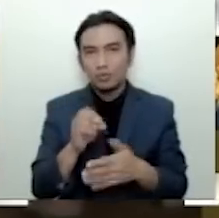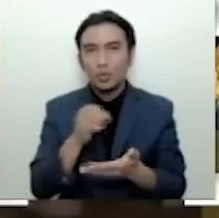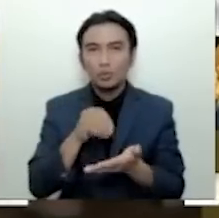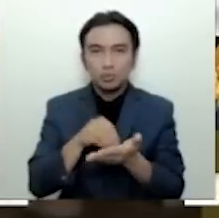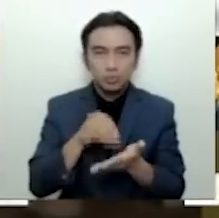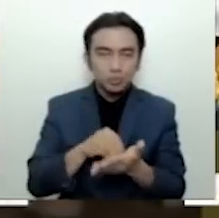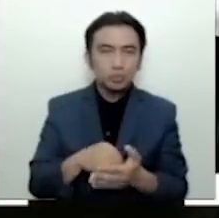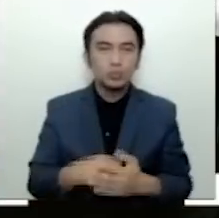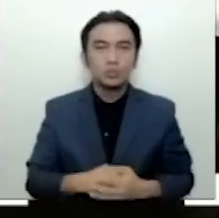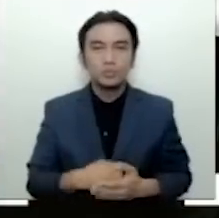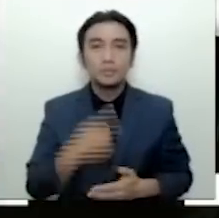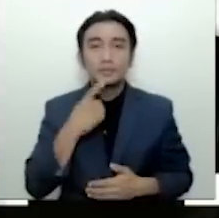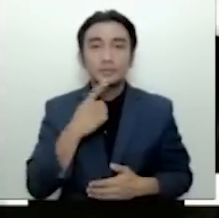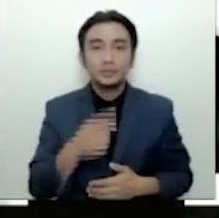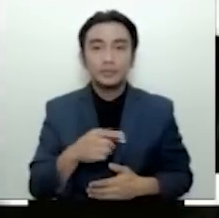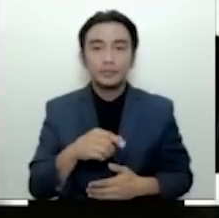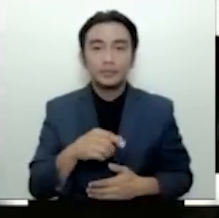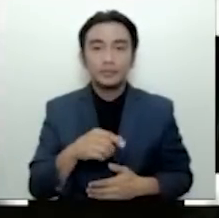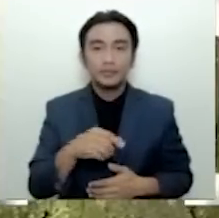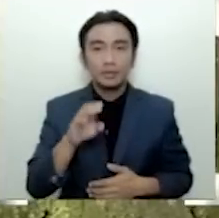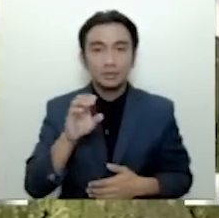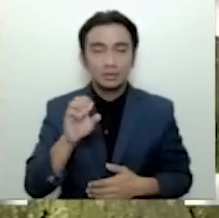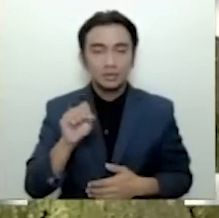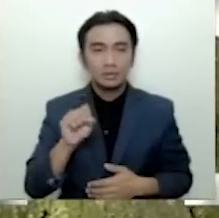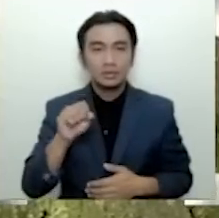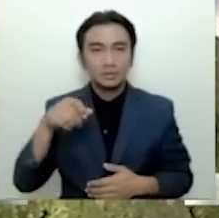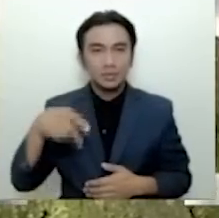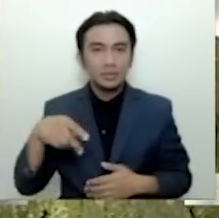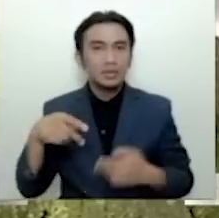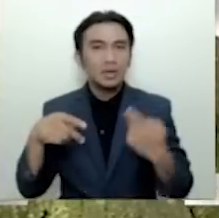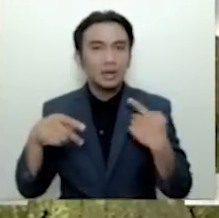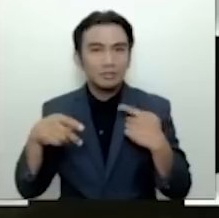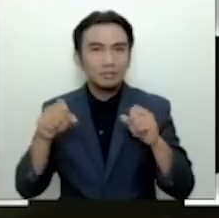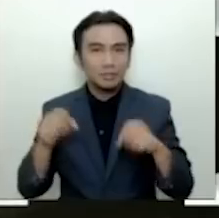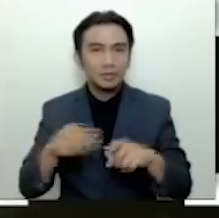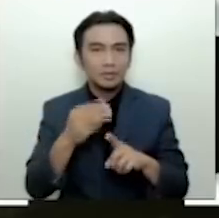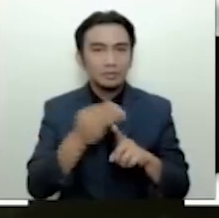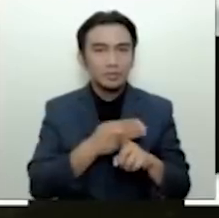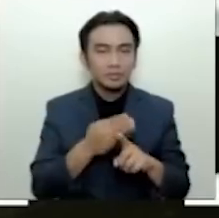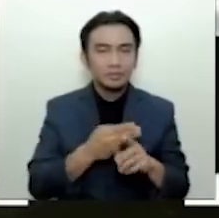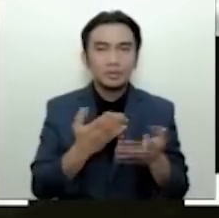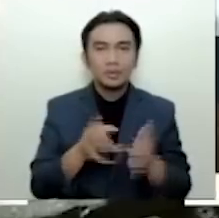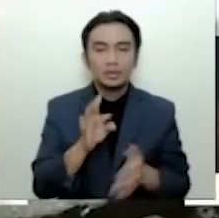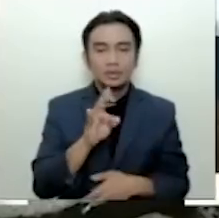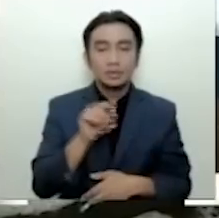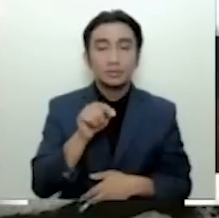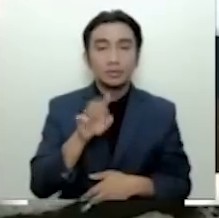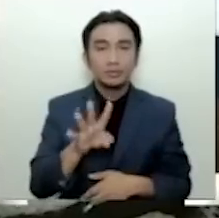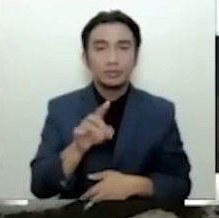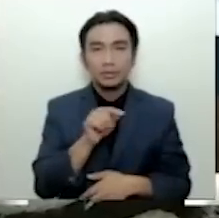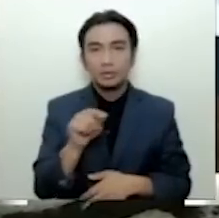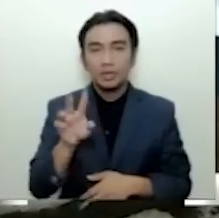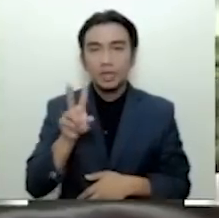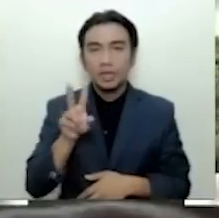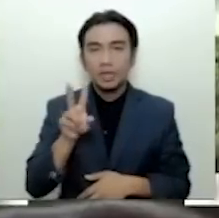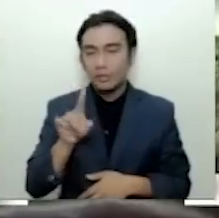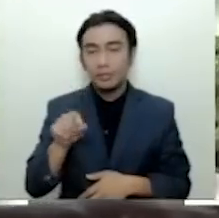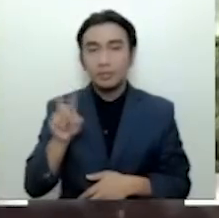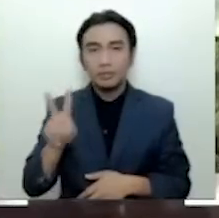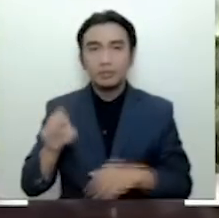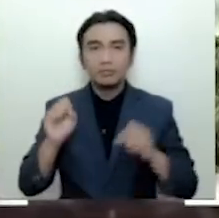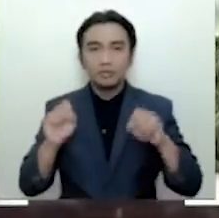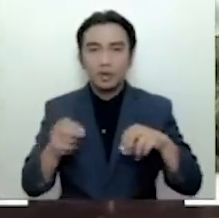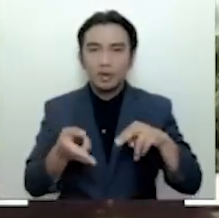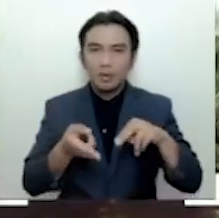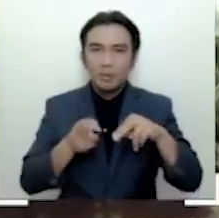ng Bangko Sentral ng Pilipinas, para sa buwan ng Marso, posibleng nasa 7.4 hanggang 8.2% ang inflation rate